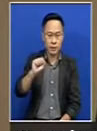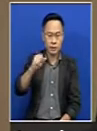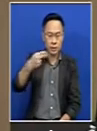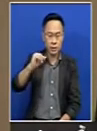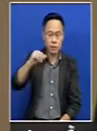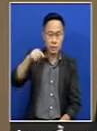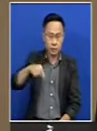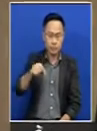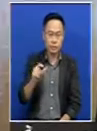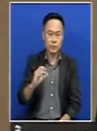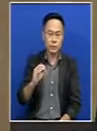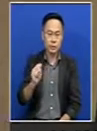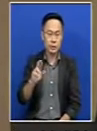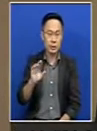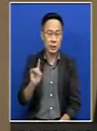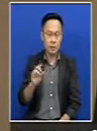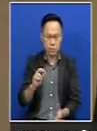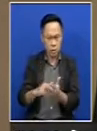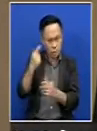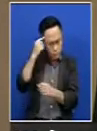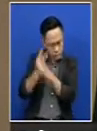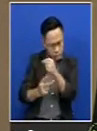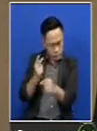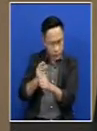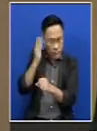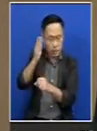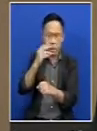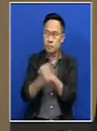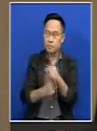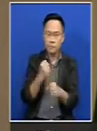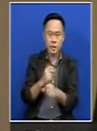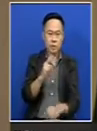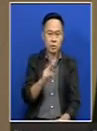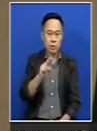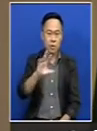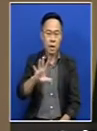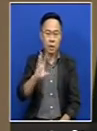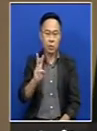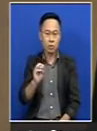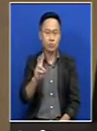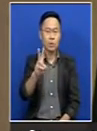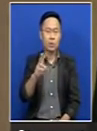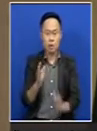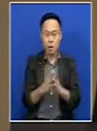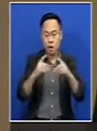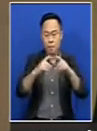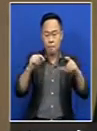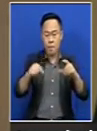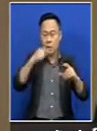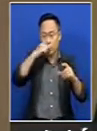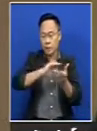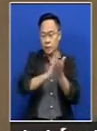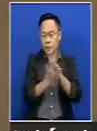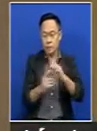ในอีก 2-3 ปีคือภายในวันที่31ธันวาคม62นะคะบัตรทั้งหมดก็จะ